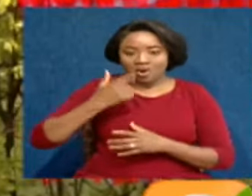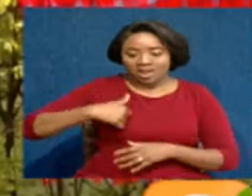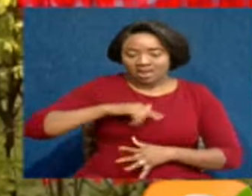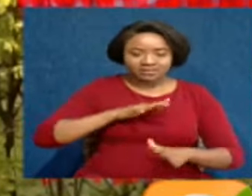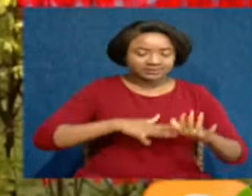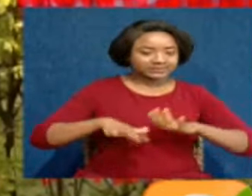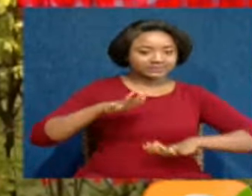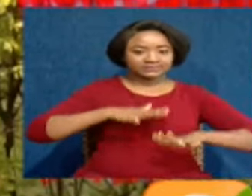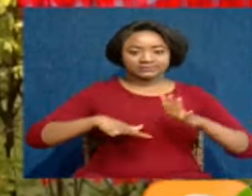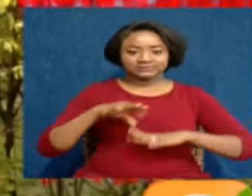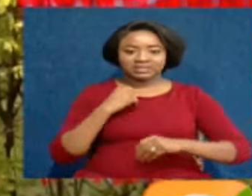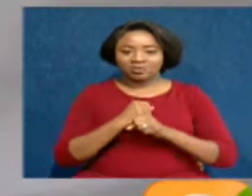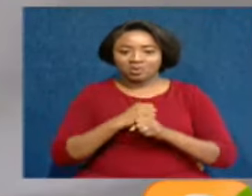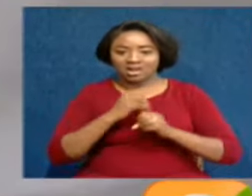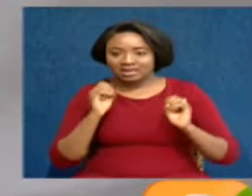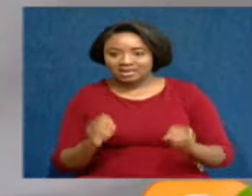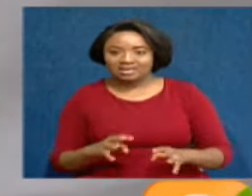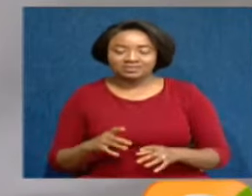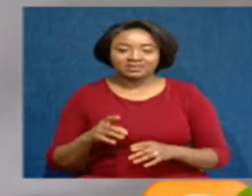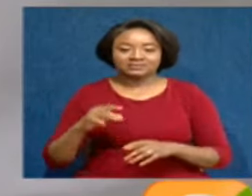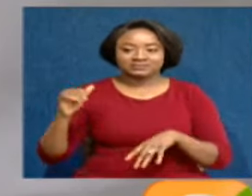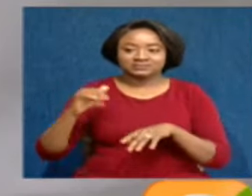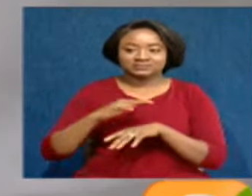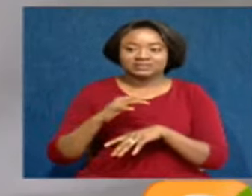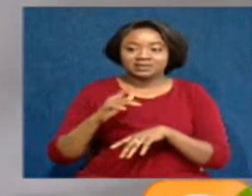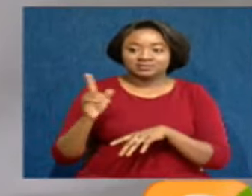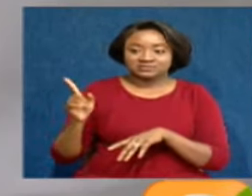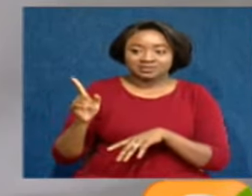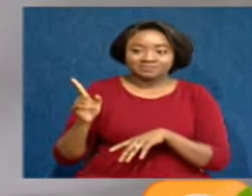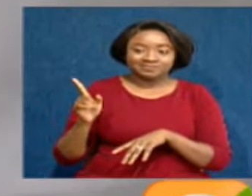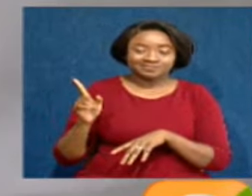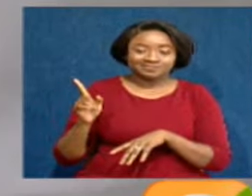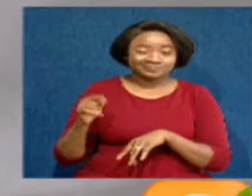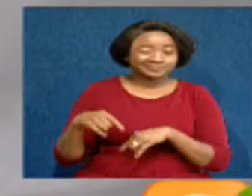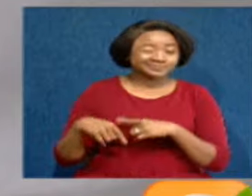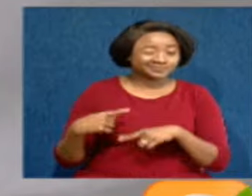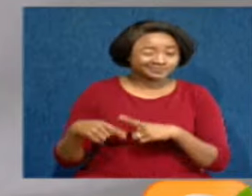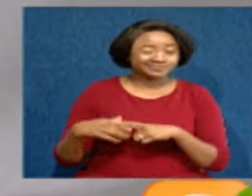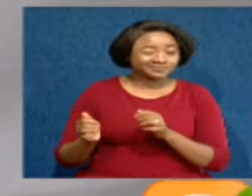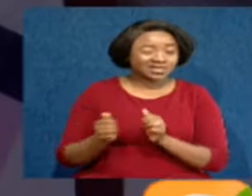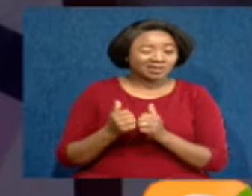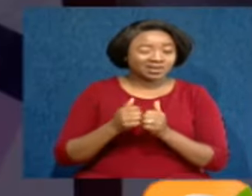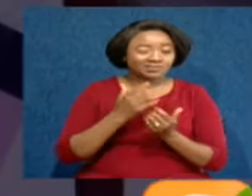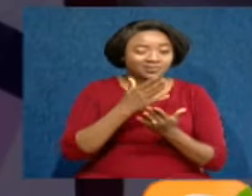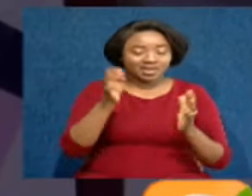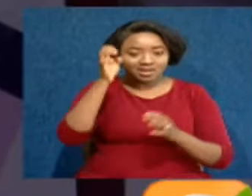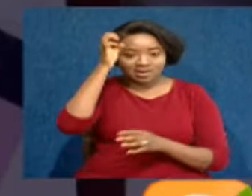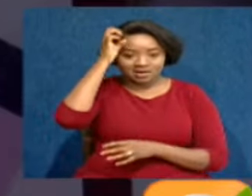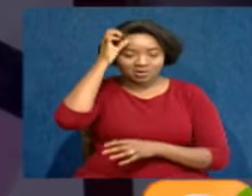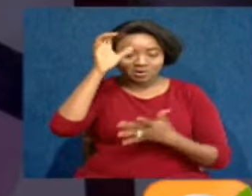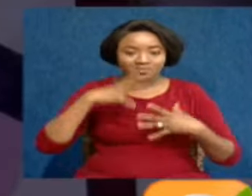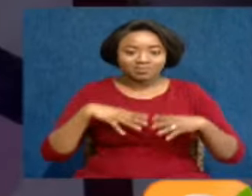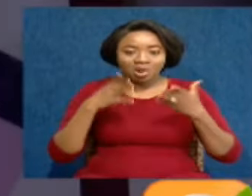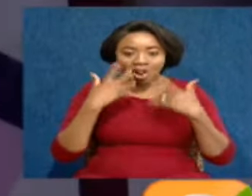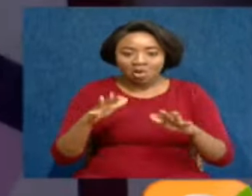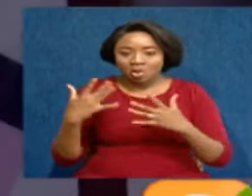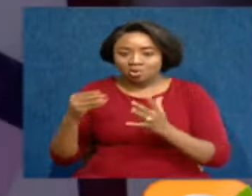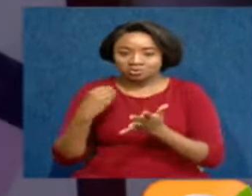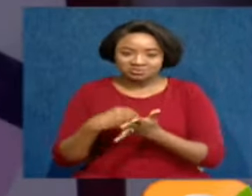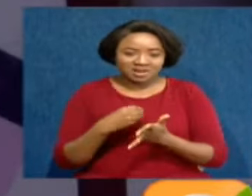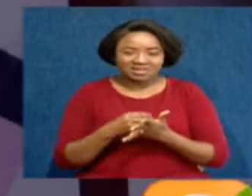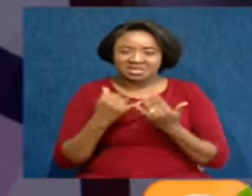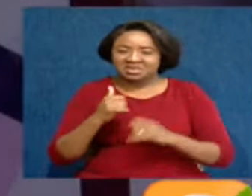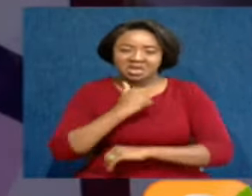kazi hakuna, tumetumiwa vitu. Sakata za ulagai zinazidi kuandama jiji la Eldoret na kuibua maswali chungu